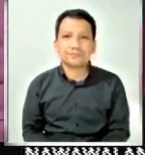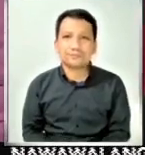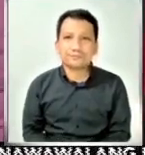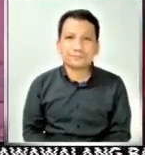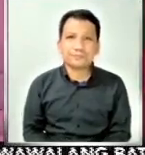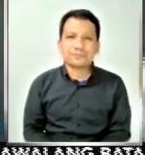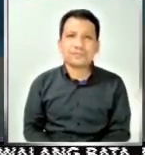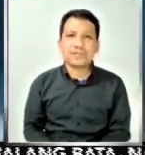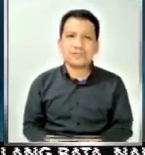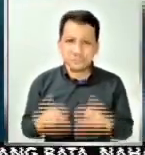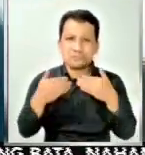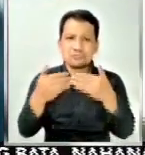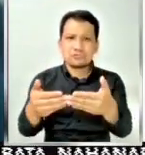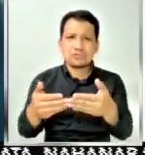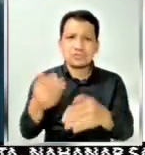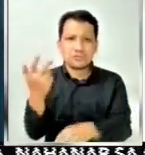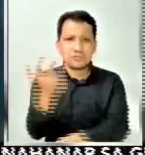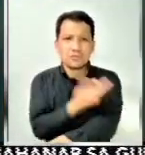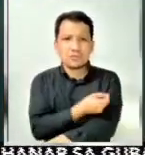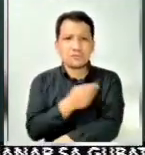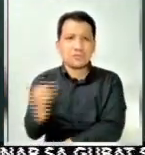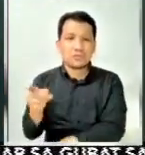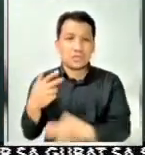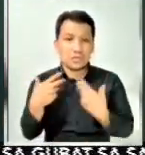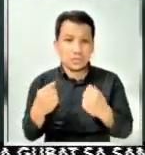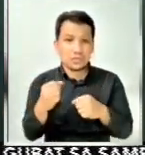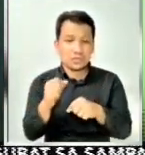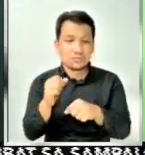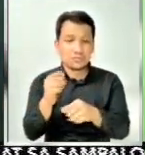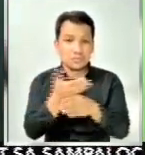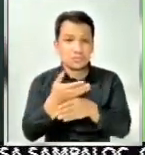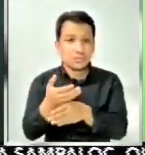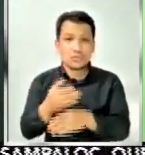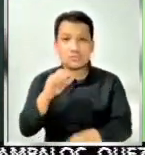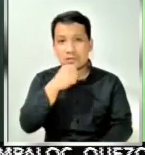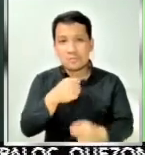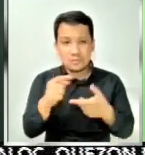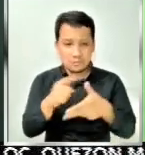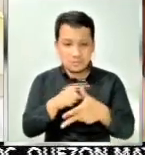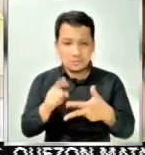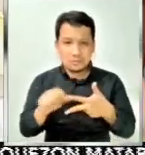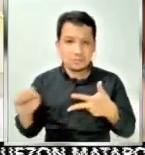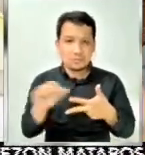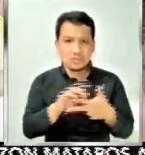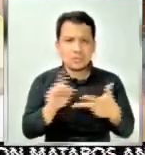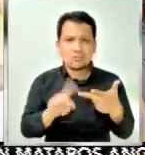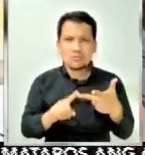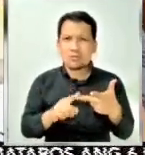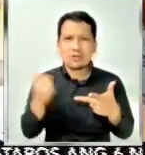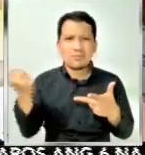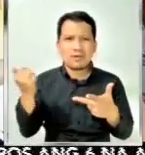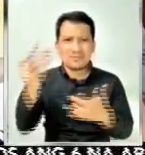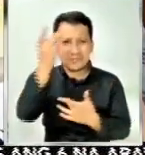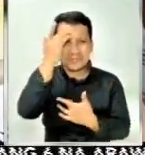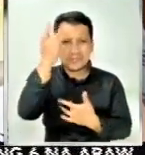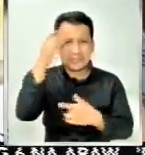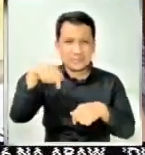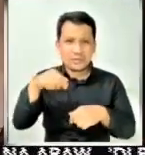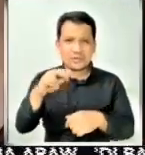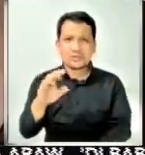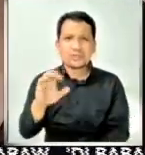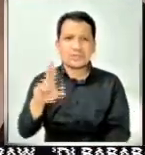Tuloy-tuloy ang pagbabakuna sa healthcare workers, senior citizens at persons with comorbidities sa NCR ngayong Sabado de